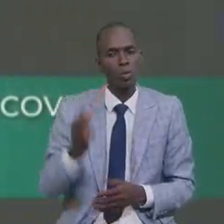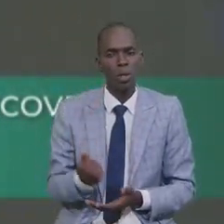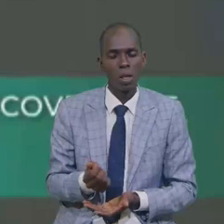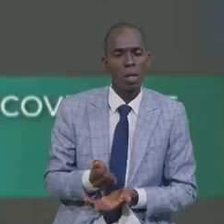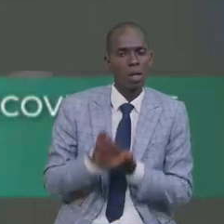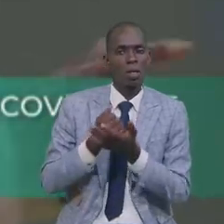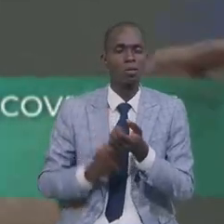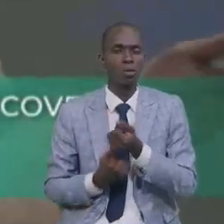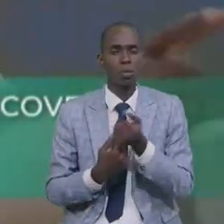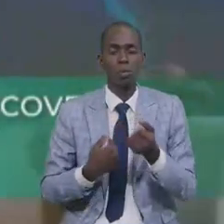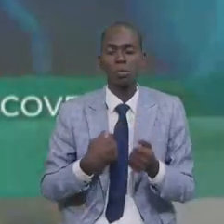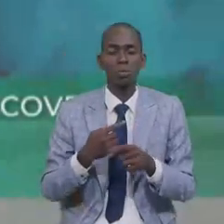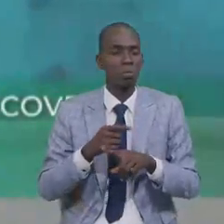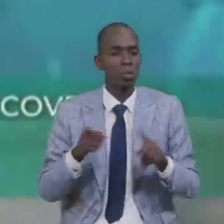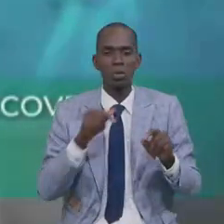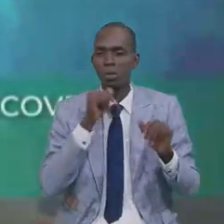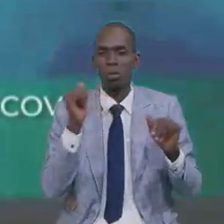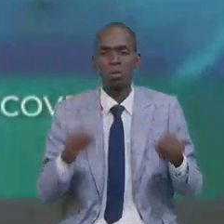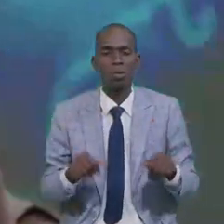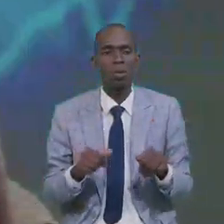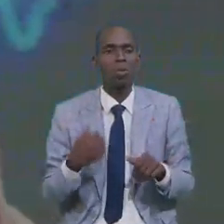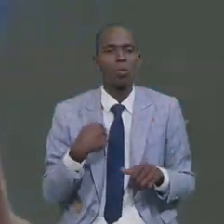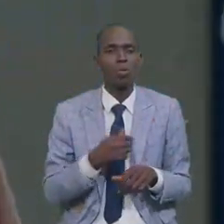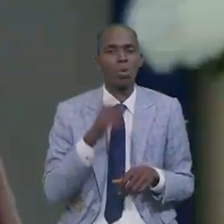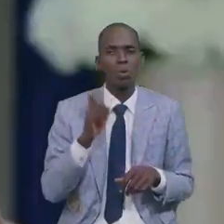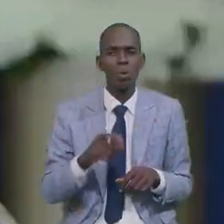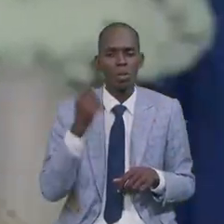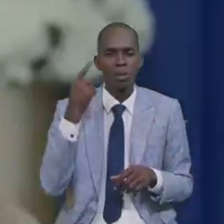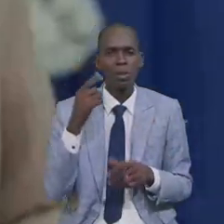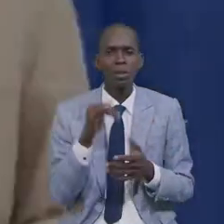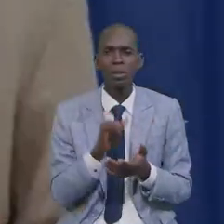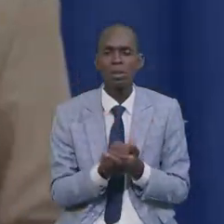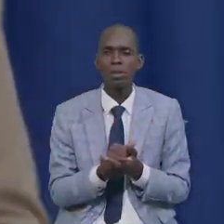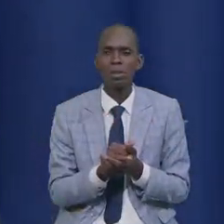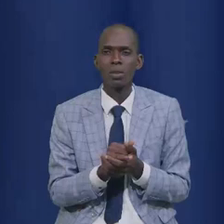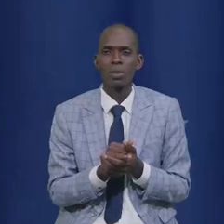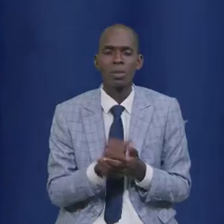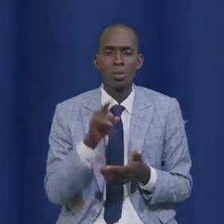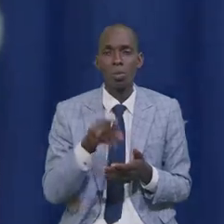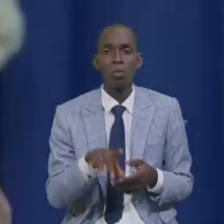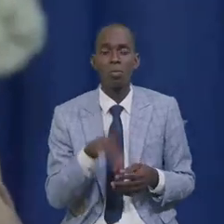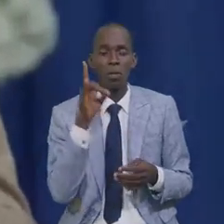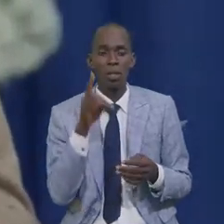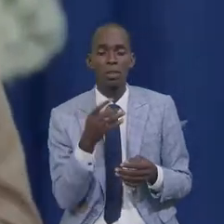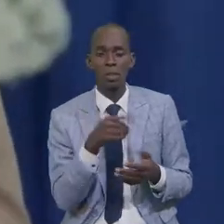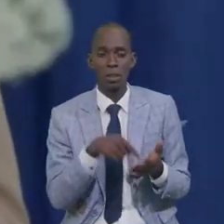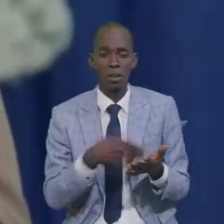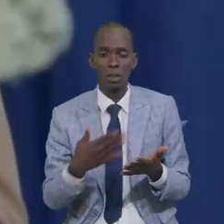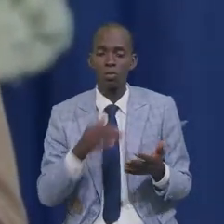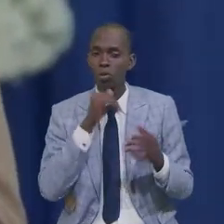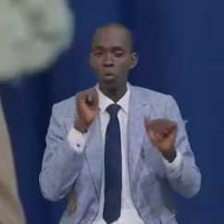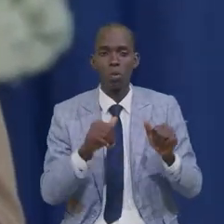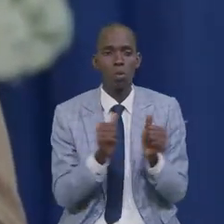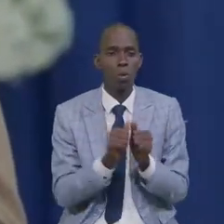je pensais qu'il allait m'aider. Impossible aux hommes. Mais comprenez, même si nous trouvons cela impossible aux